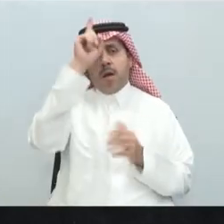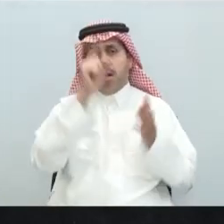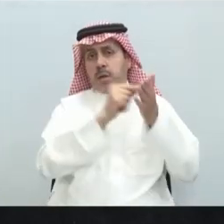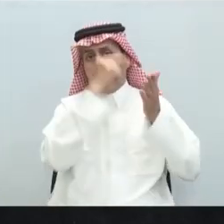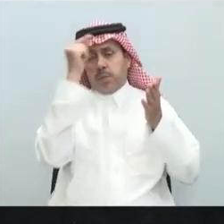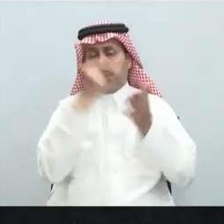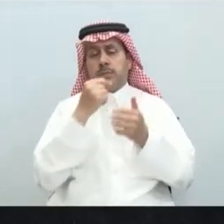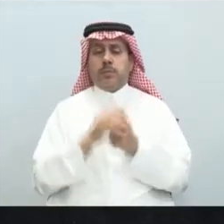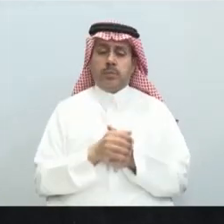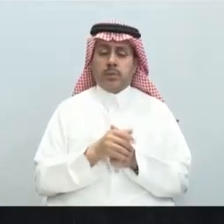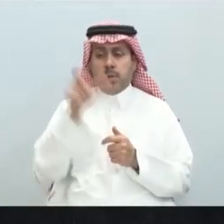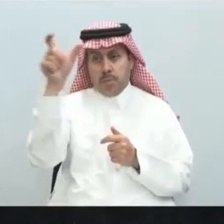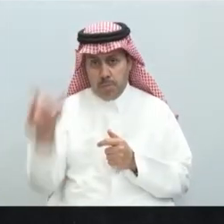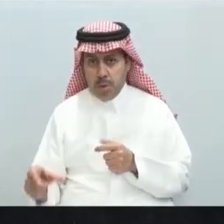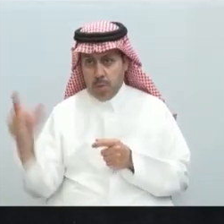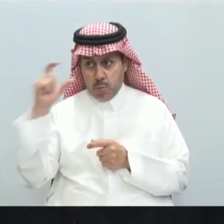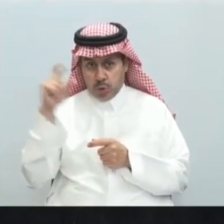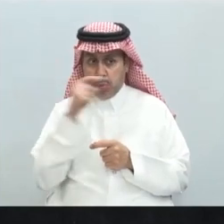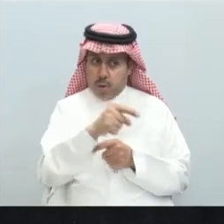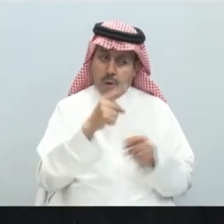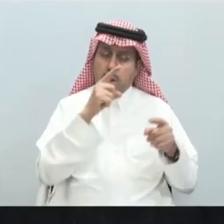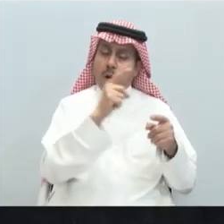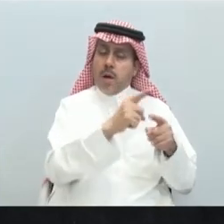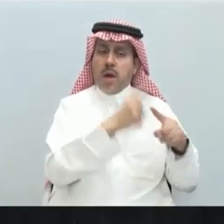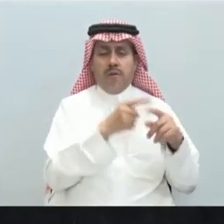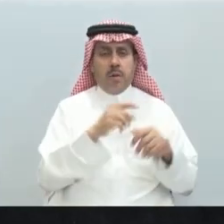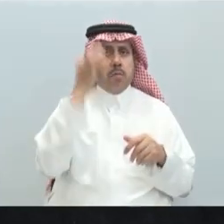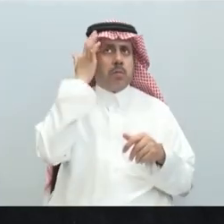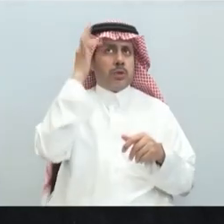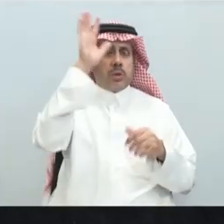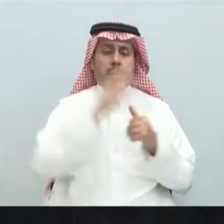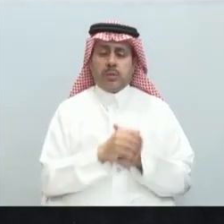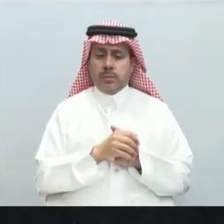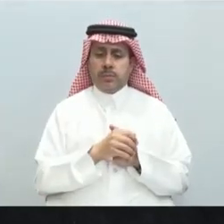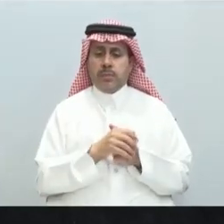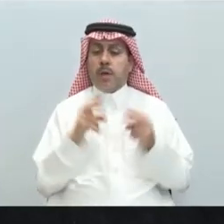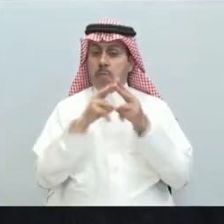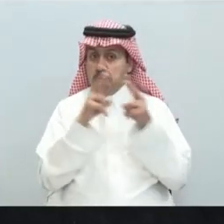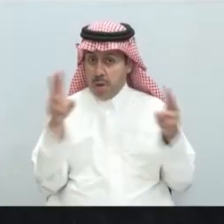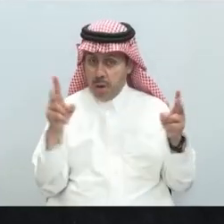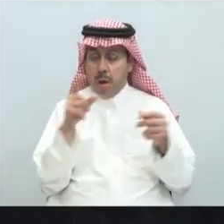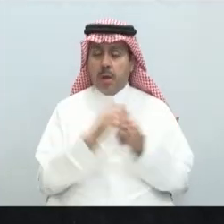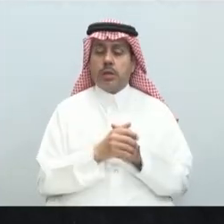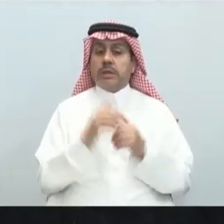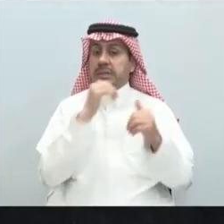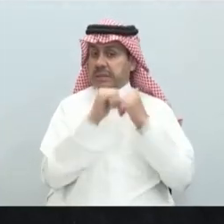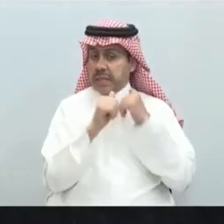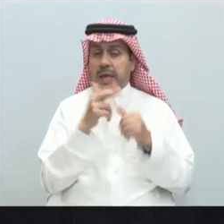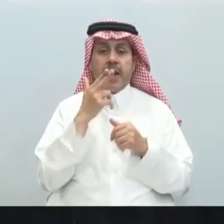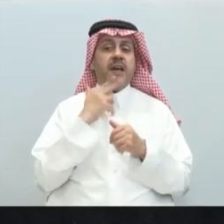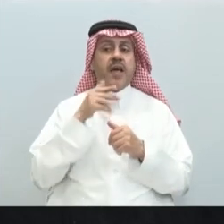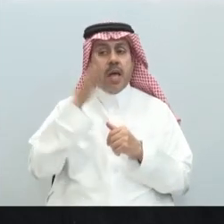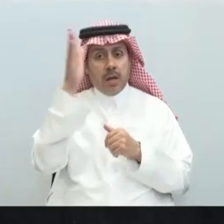وان منهم من يكون كافرا تبعا لمشيئته وحكمته ومع ذلك فقد بين للناس طريقه